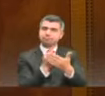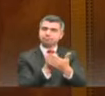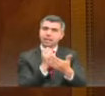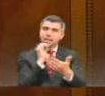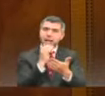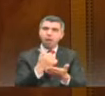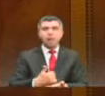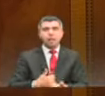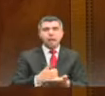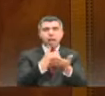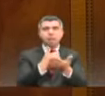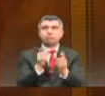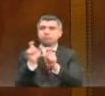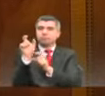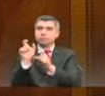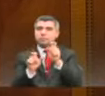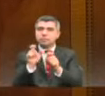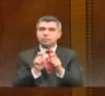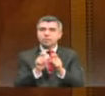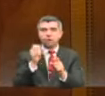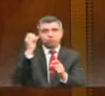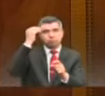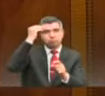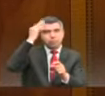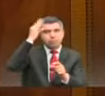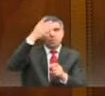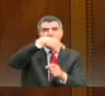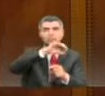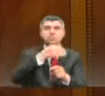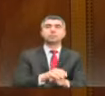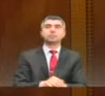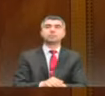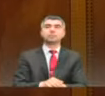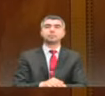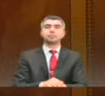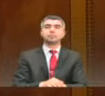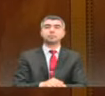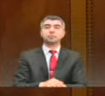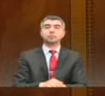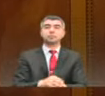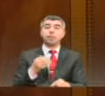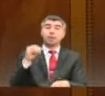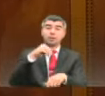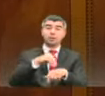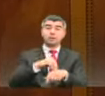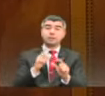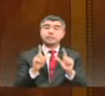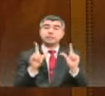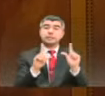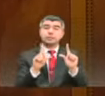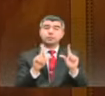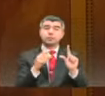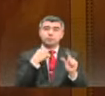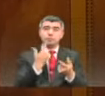للمؤلفين الشباب ولغيرهم والمساهمة في إشعاعها. على مستوى الولوج الإعلام، سنعمل تحسين